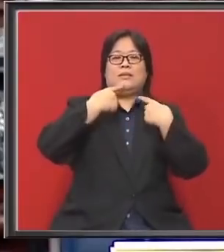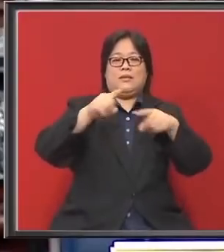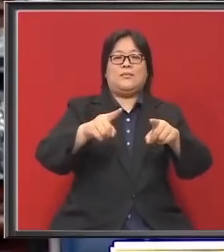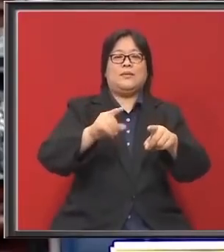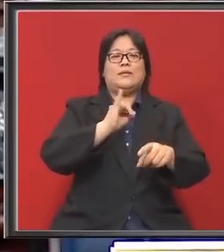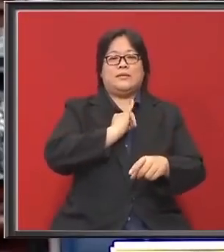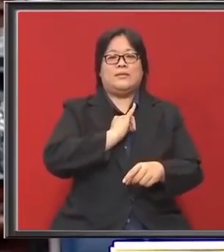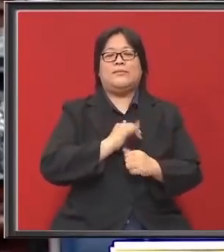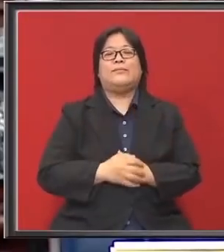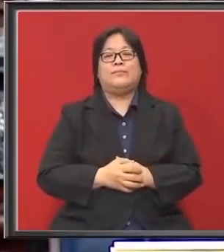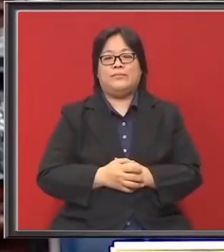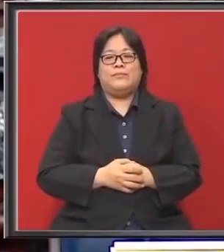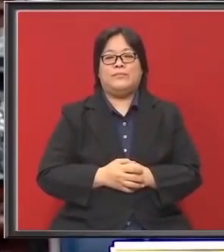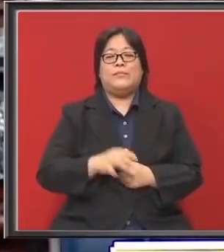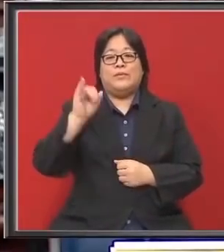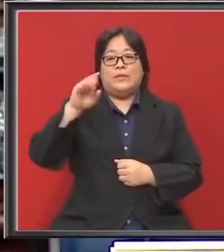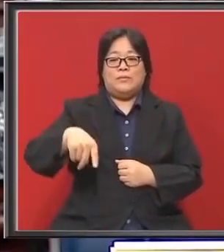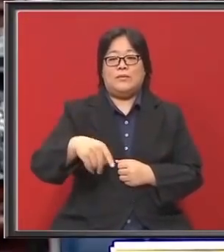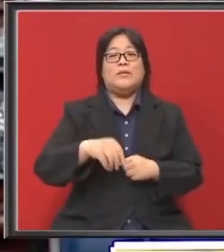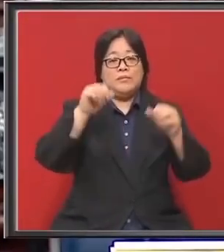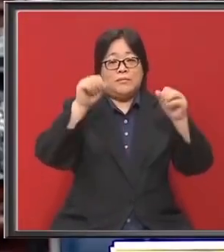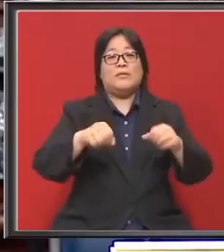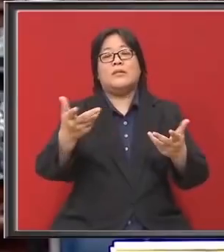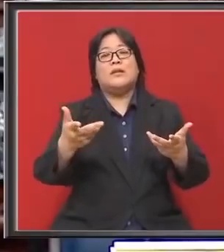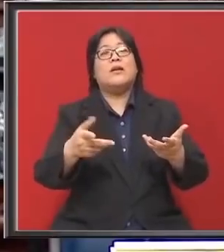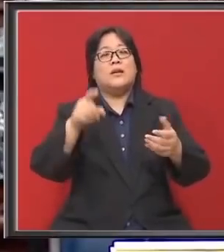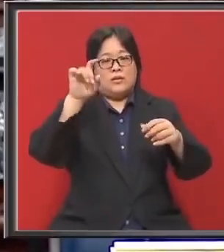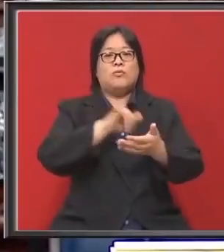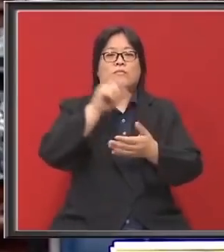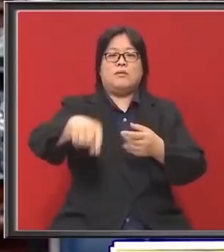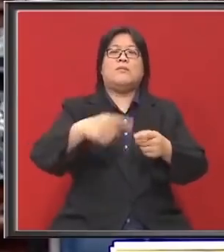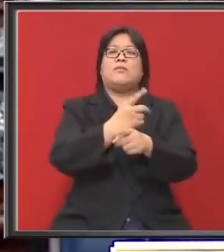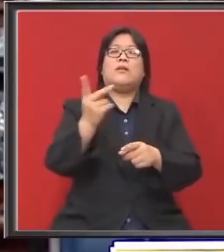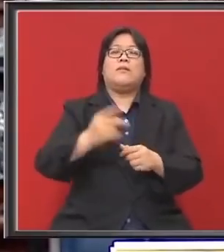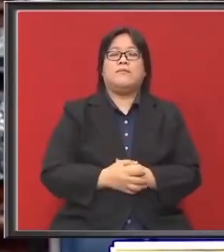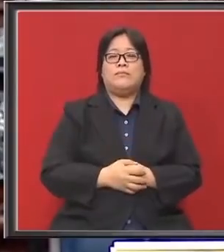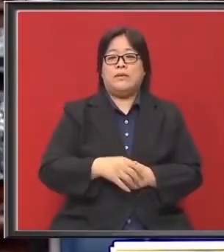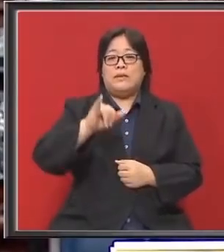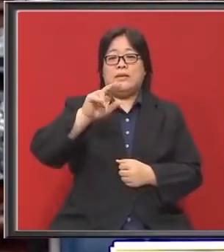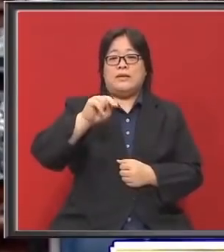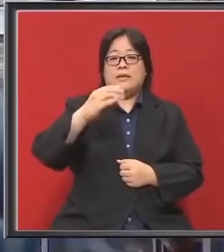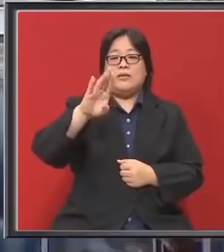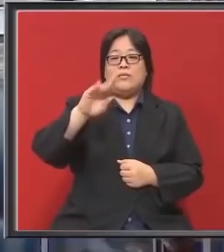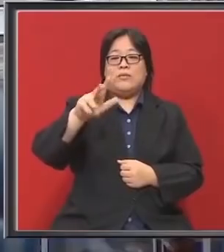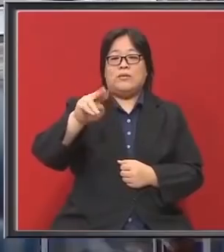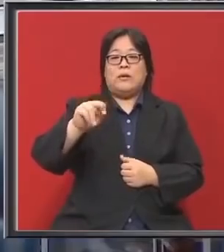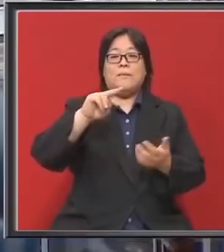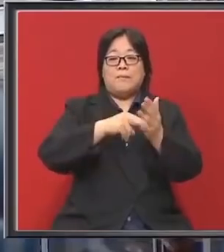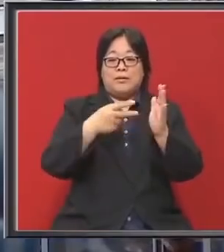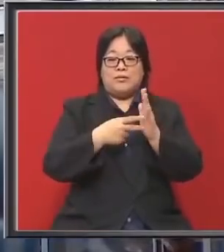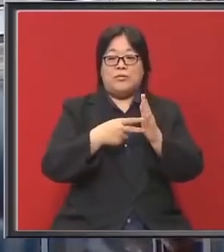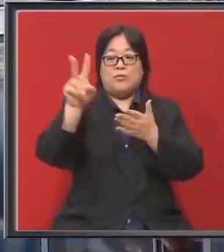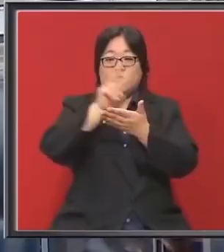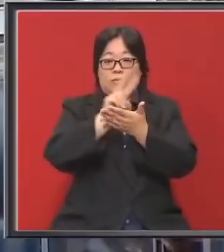boleh berikan hanya itu jadwal sebagai saya ditinggalkan mempercayai banyak sekali stembaka Hai incubation period to bermaksud